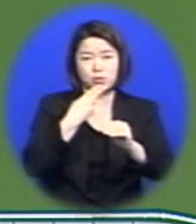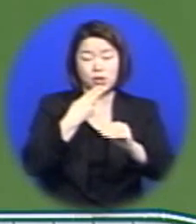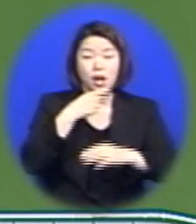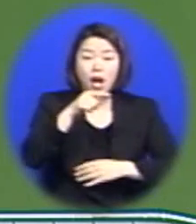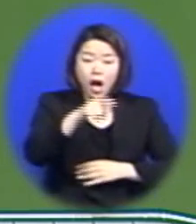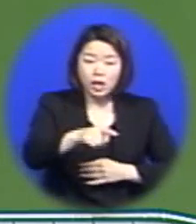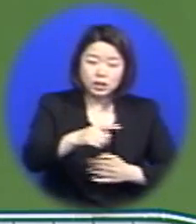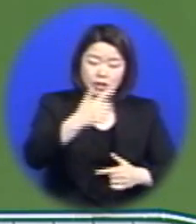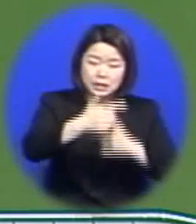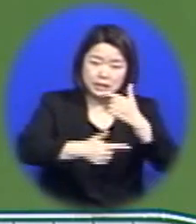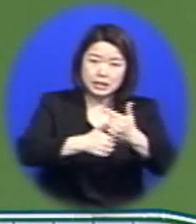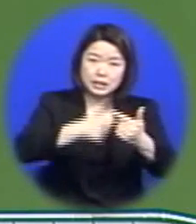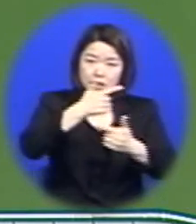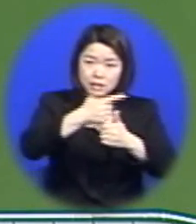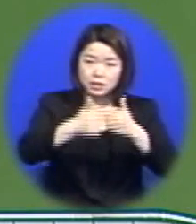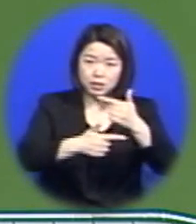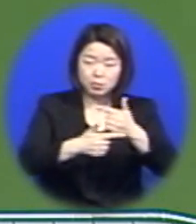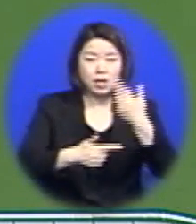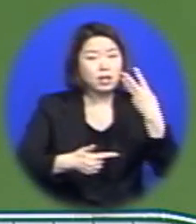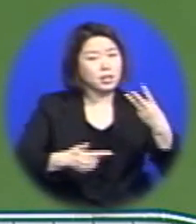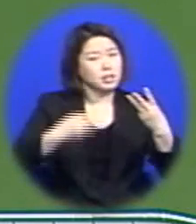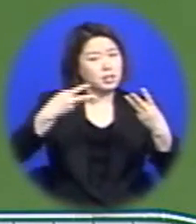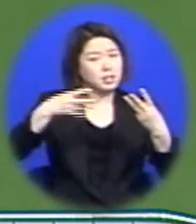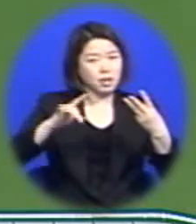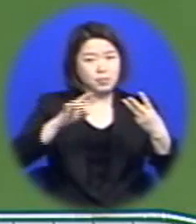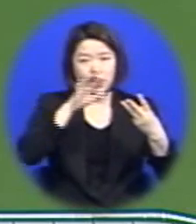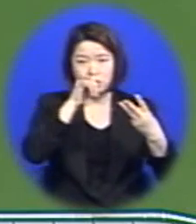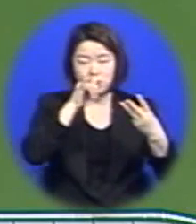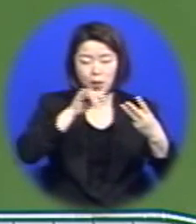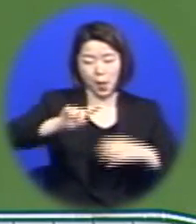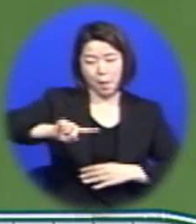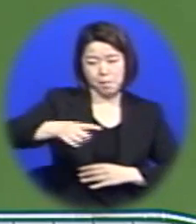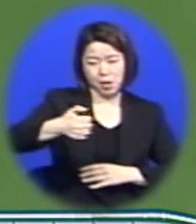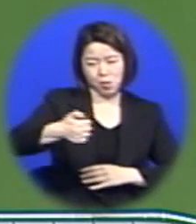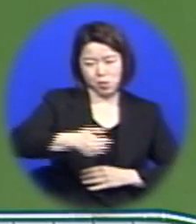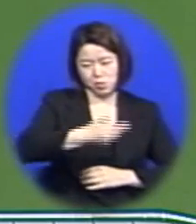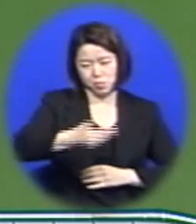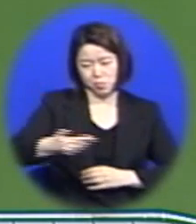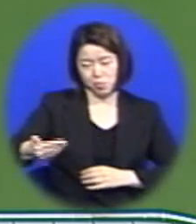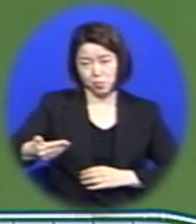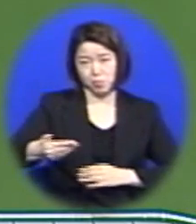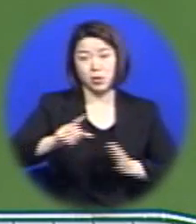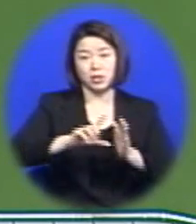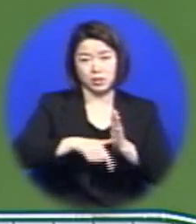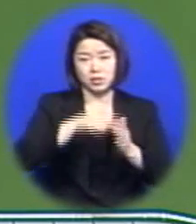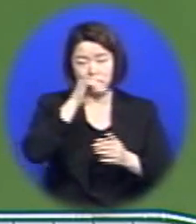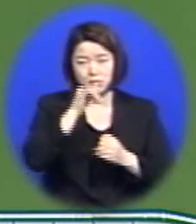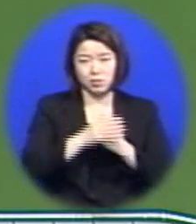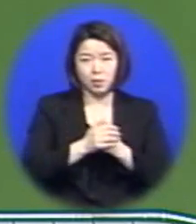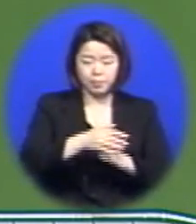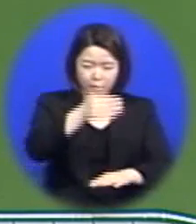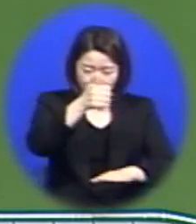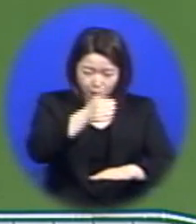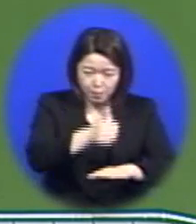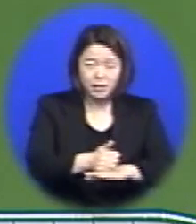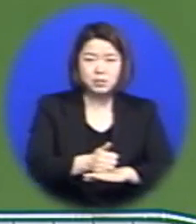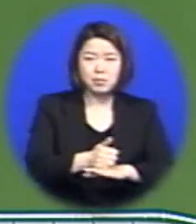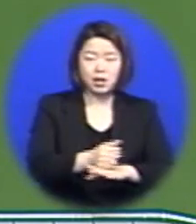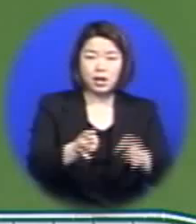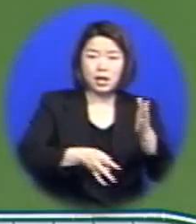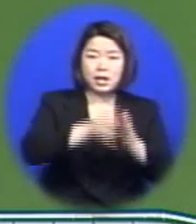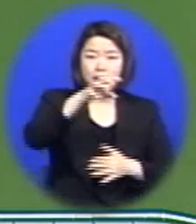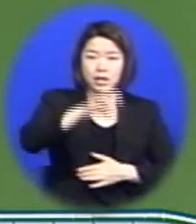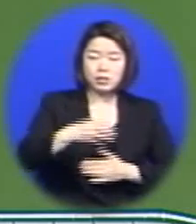느헤미야는 3대일 거예요 벌써 150년이 지난 세월입니다 마지막으로 예루살렘에 돌아간